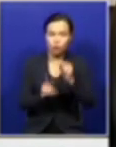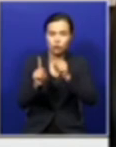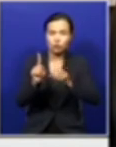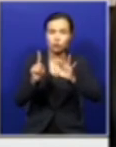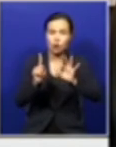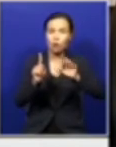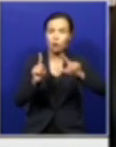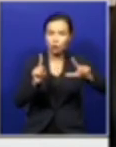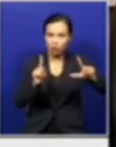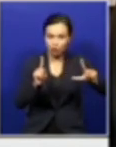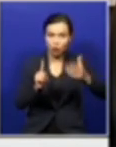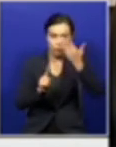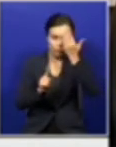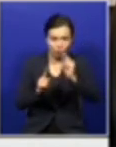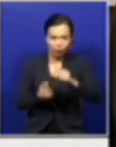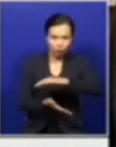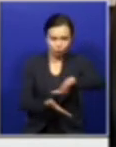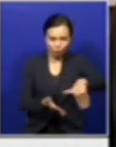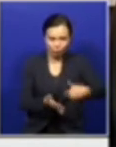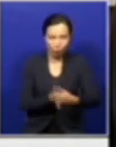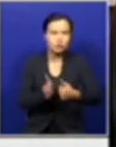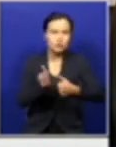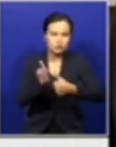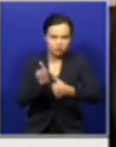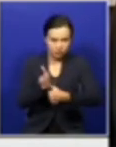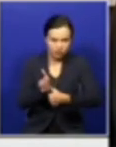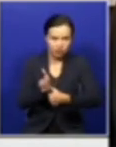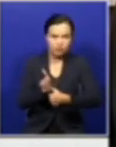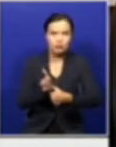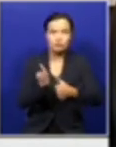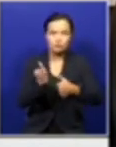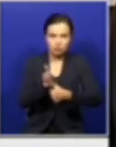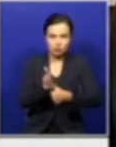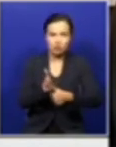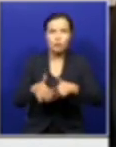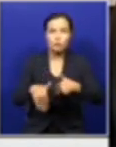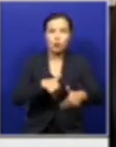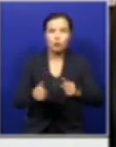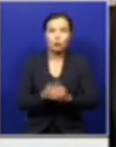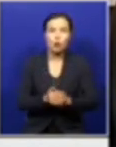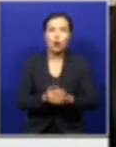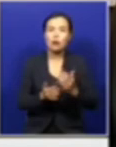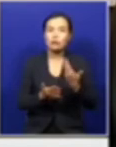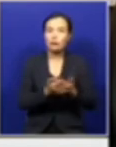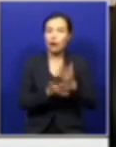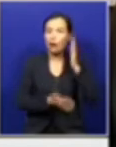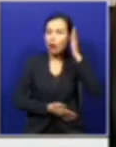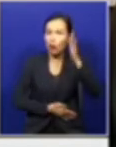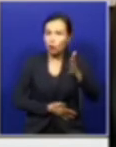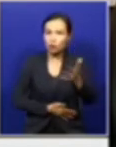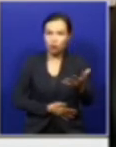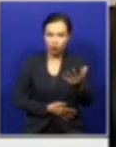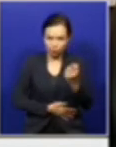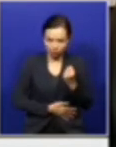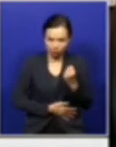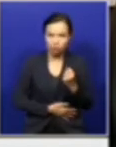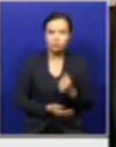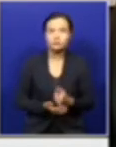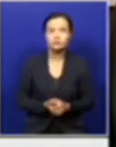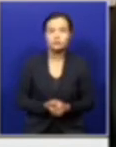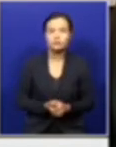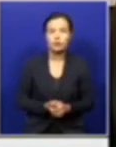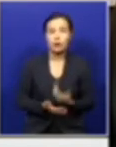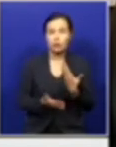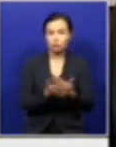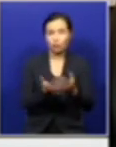านเพราะเรากำลังสร้างหนี้ให้เกิดขึ้นโดยเอาเงินอนาคตมาใช้ถ้าใช้เงินมีประ